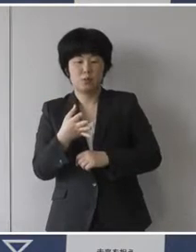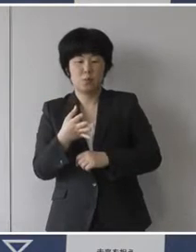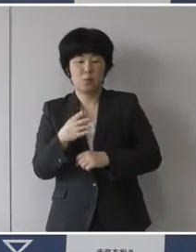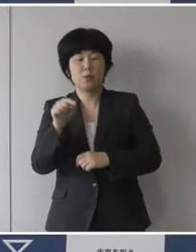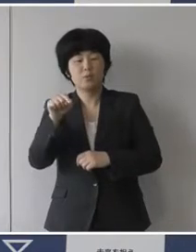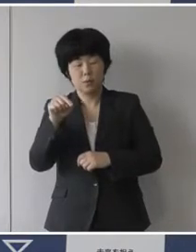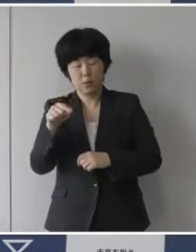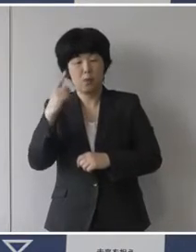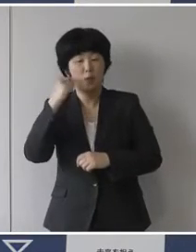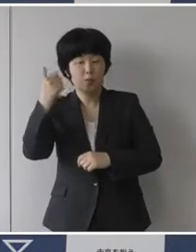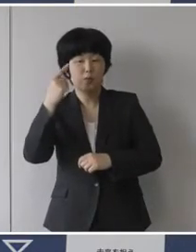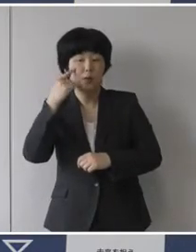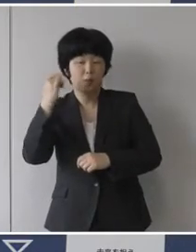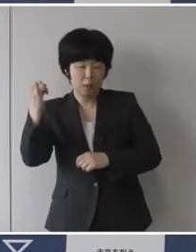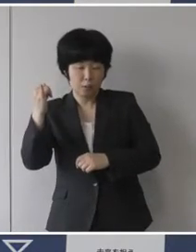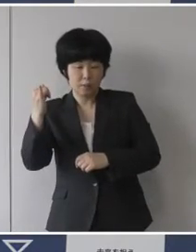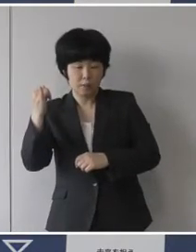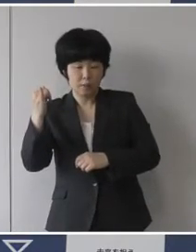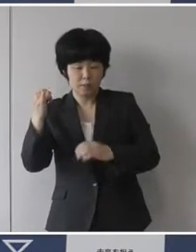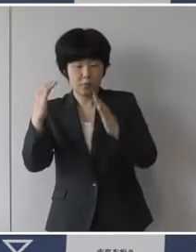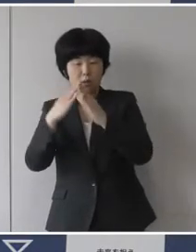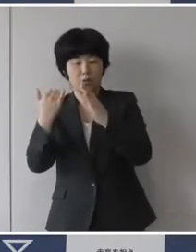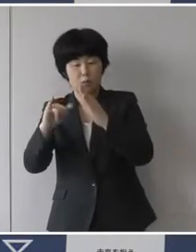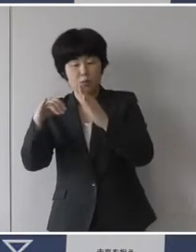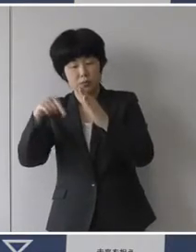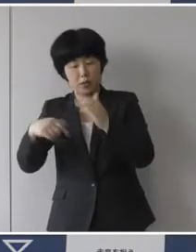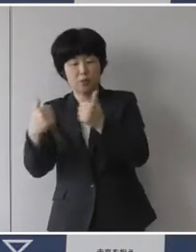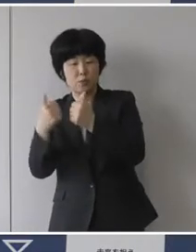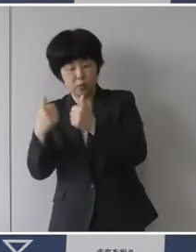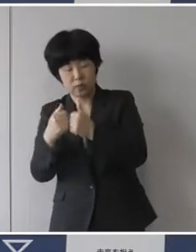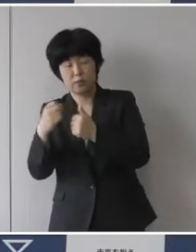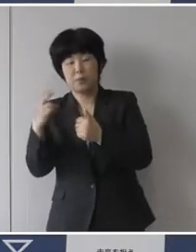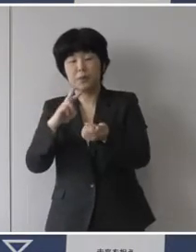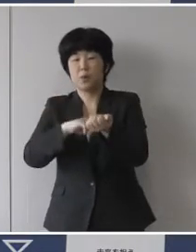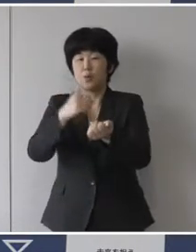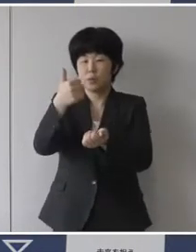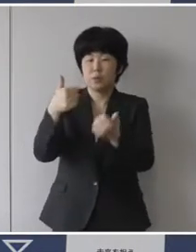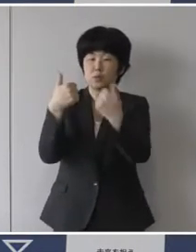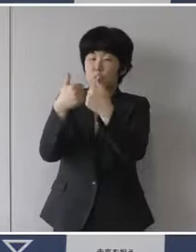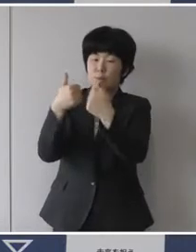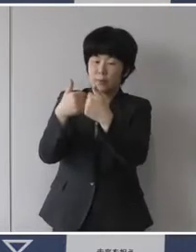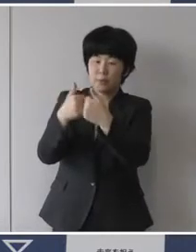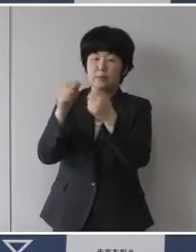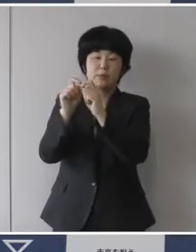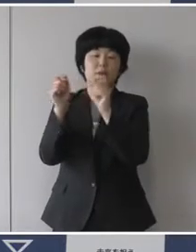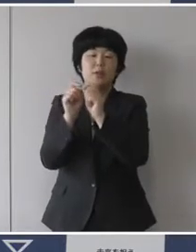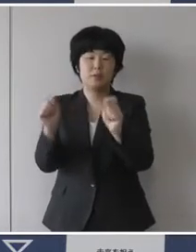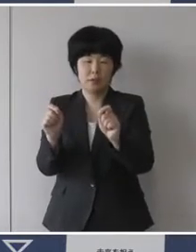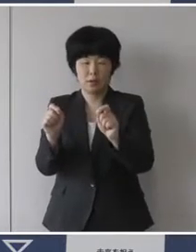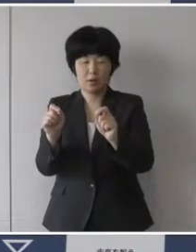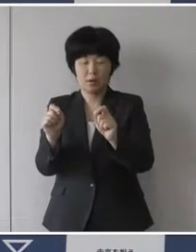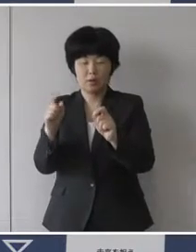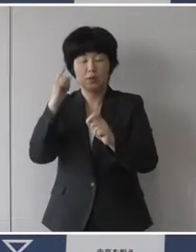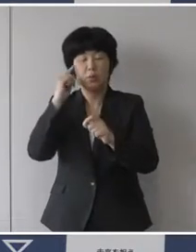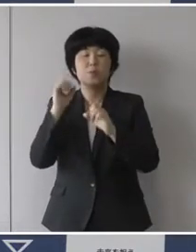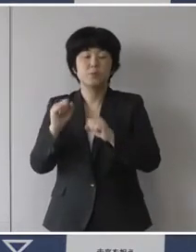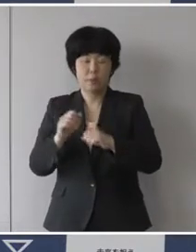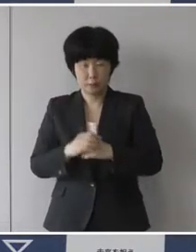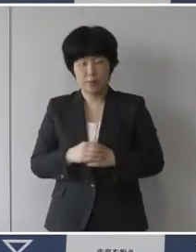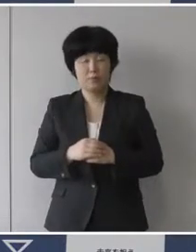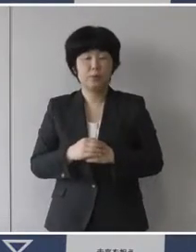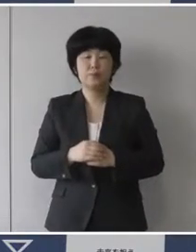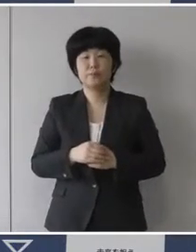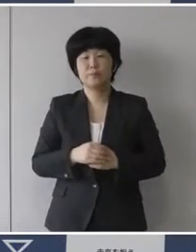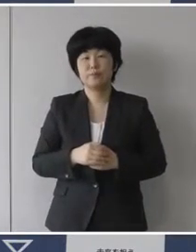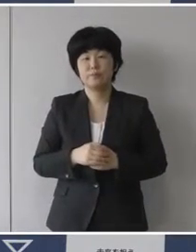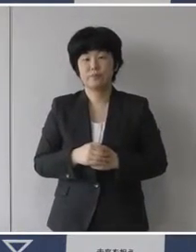う保護者の皆さんがきちっといろいろお考えをいただいて、かかりつけの先生にもよくご相談いただいて、判断をいただければいいという